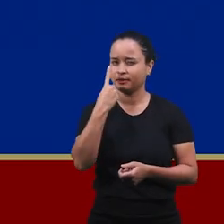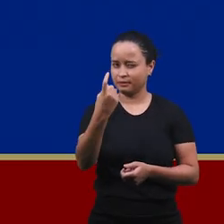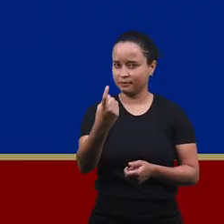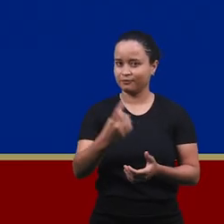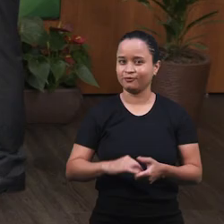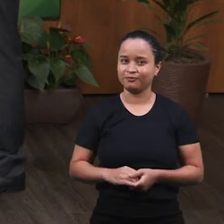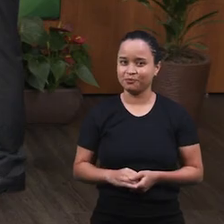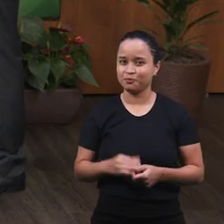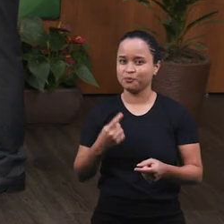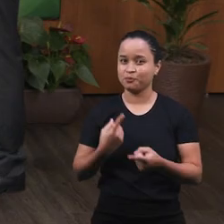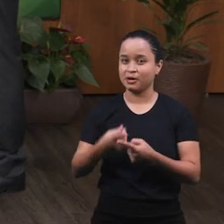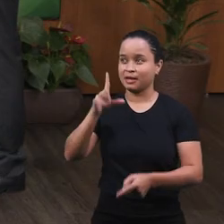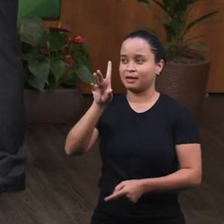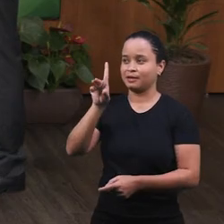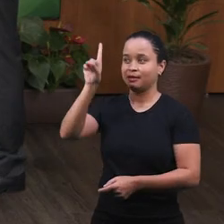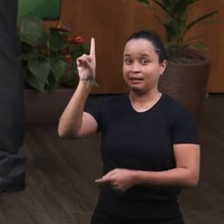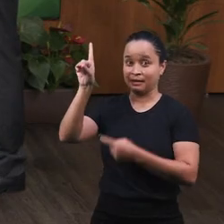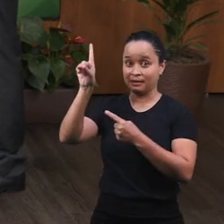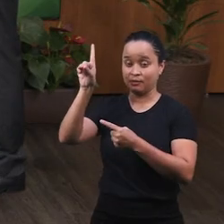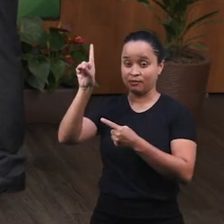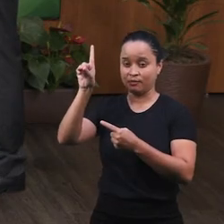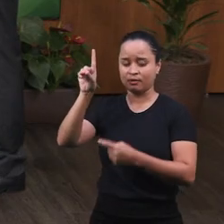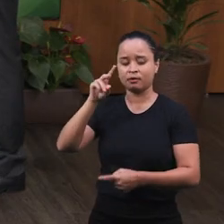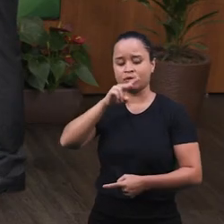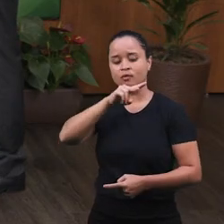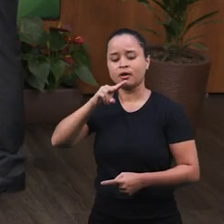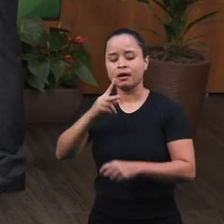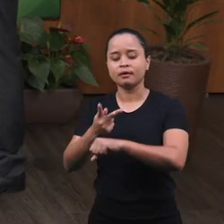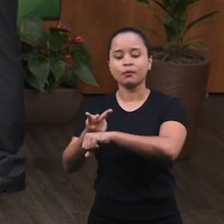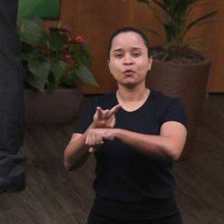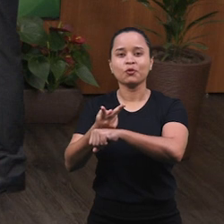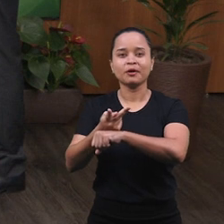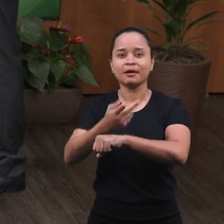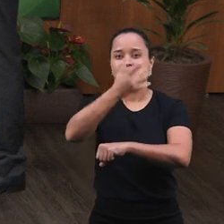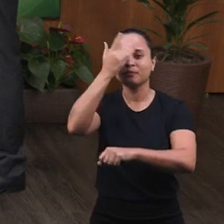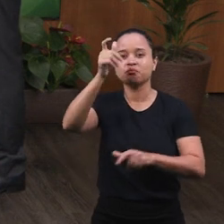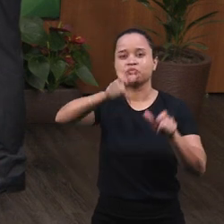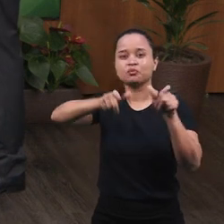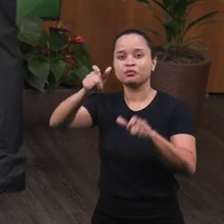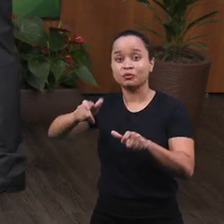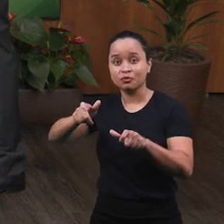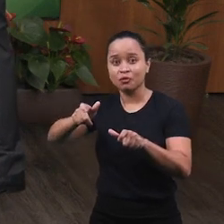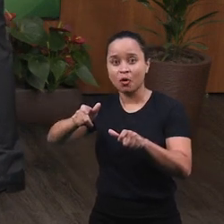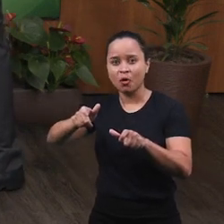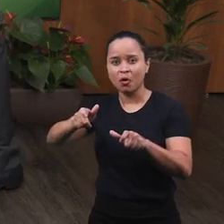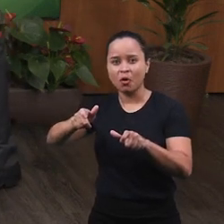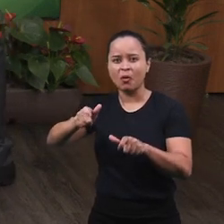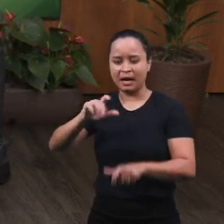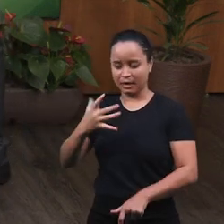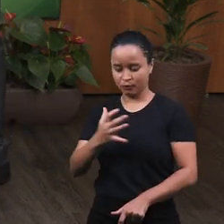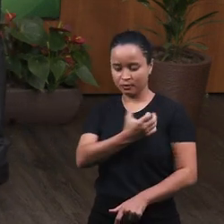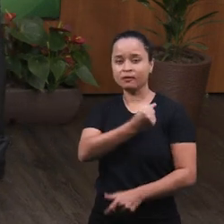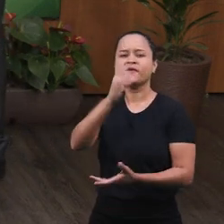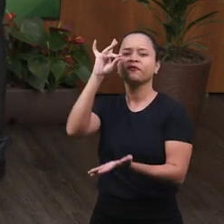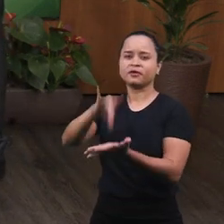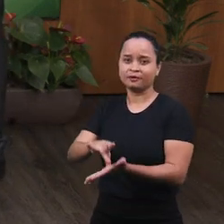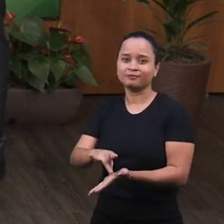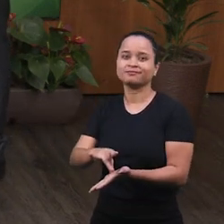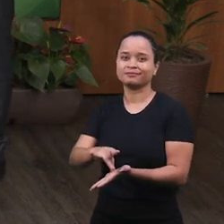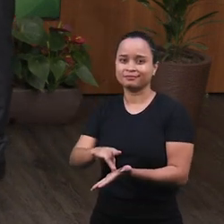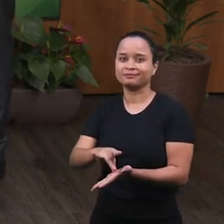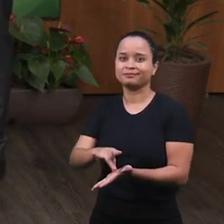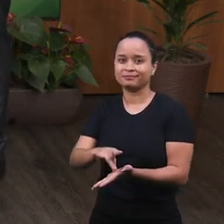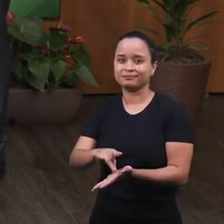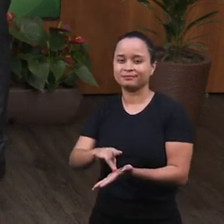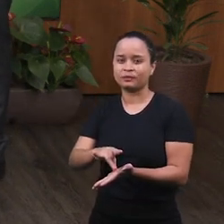merveilleuse. Dieu, il cherche les véritables adorateurs. Il veut recevoir la véritable adoration.